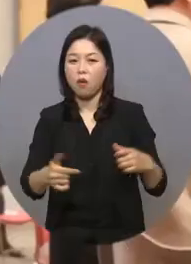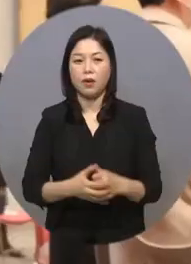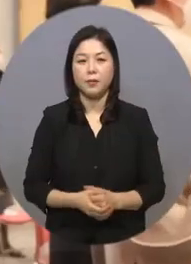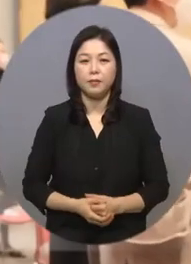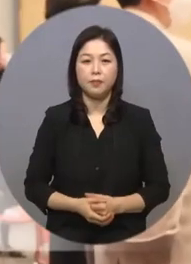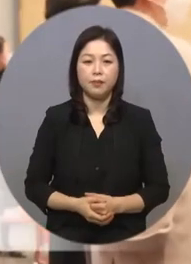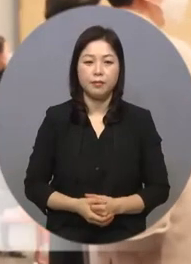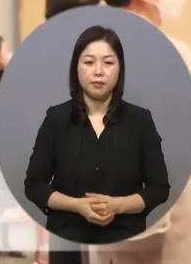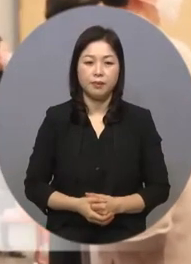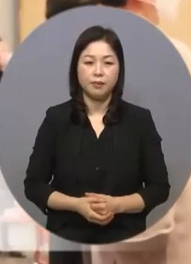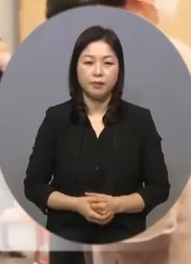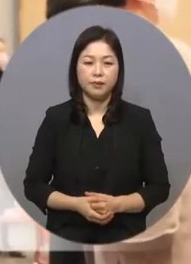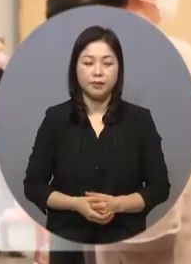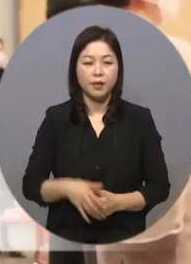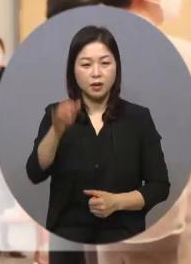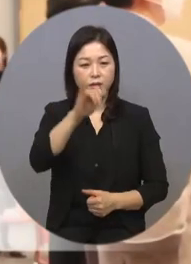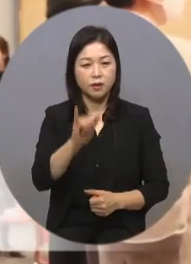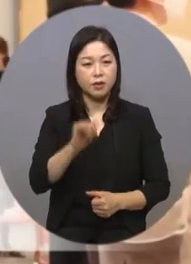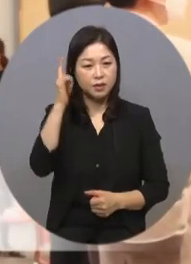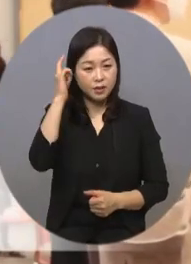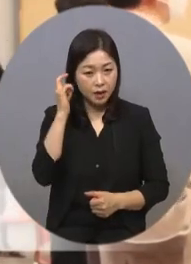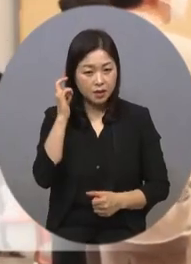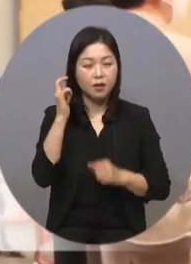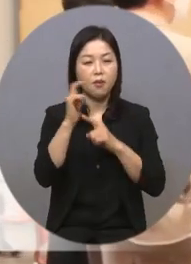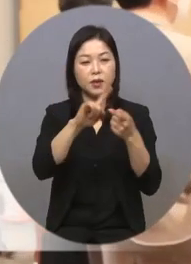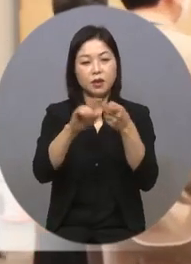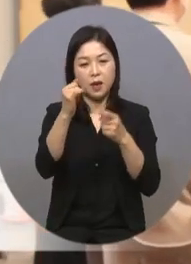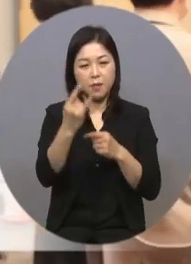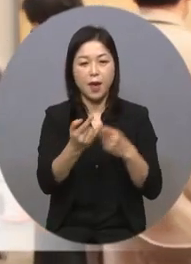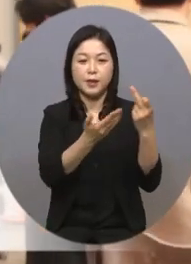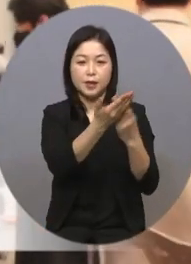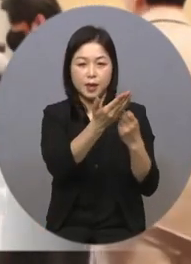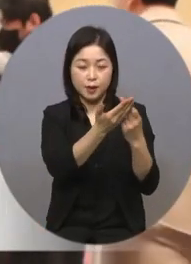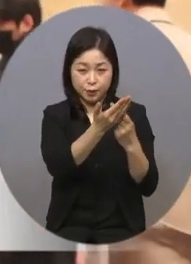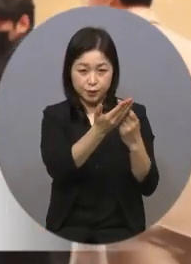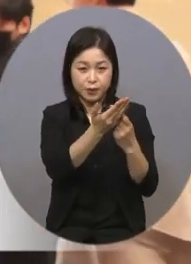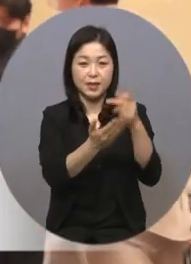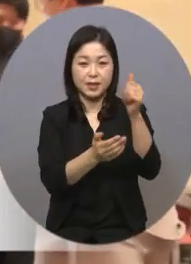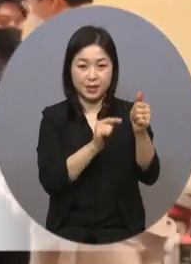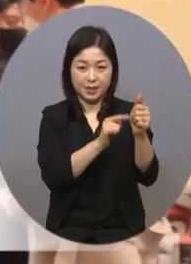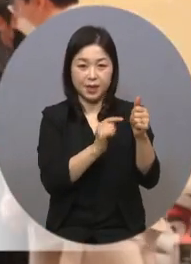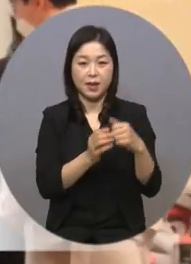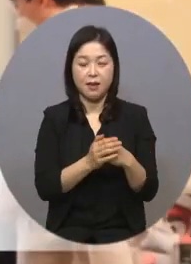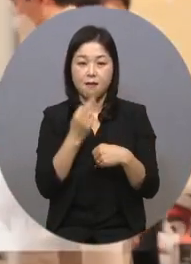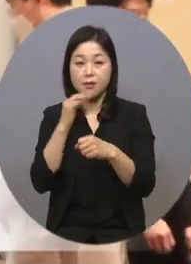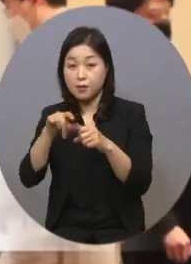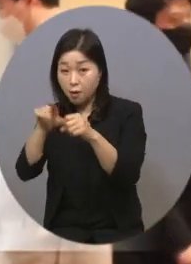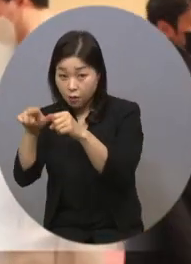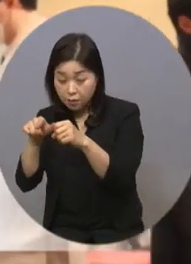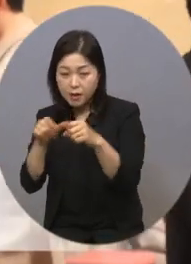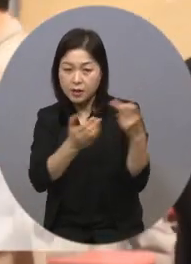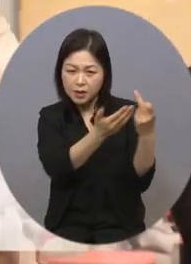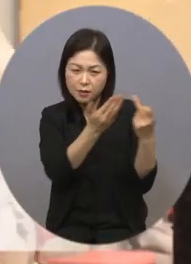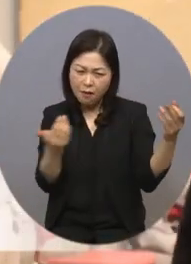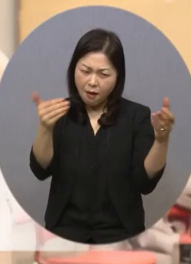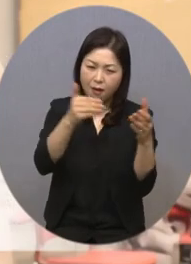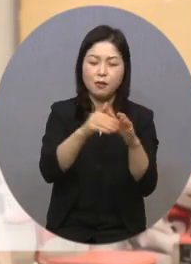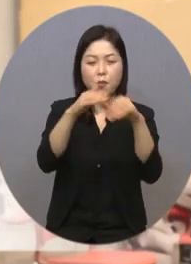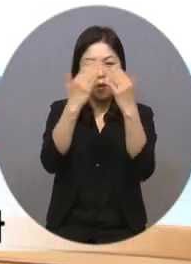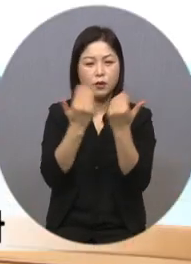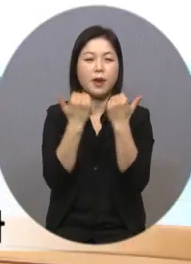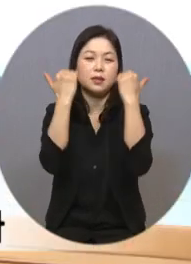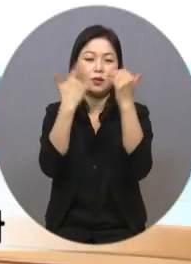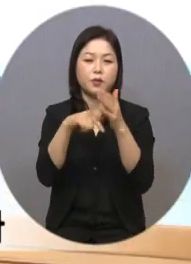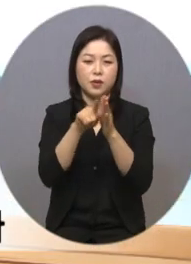있습니다. 스타트업연합회 제주 지부장으로서 수도권을 비롯해 제주까지 무궁한 발전을 위해서 열심히